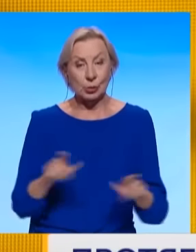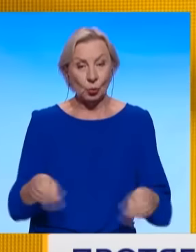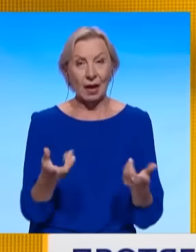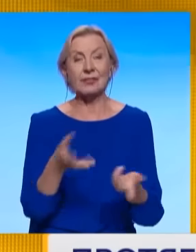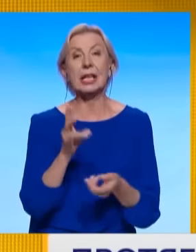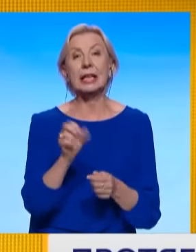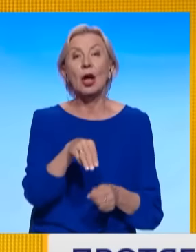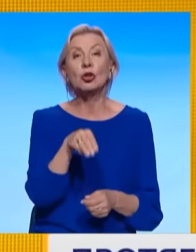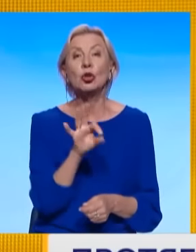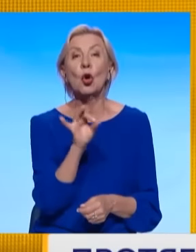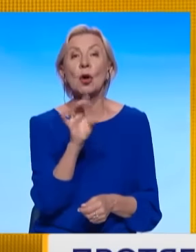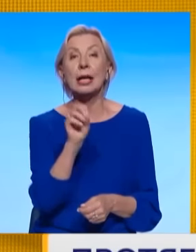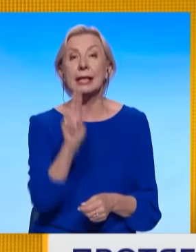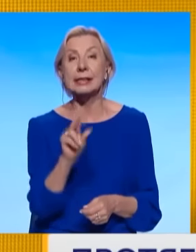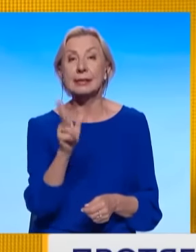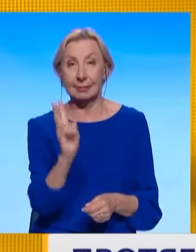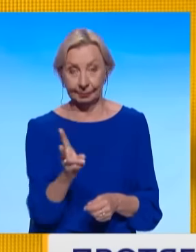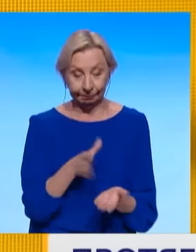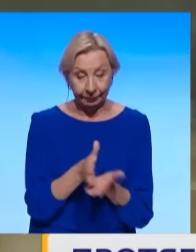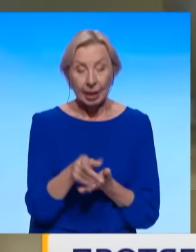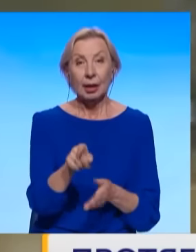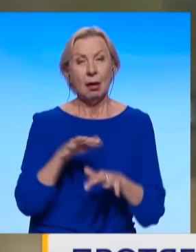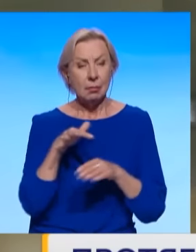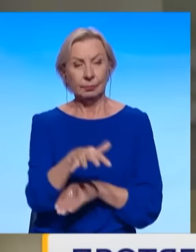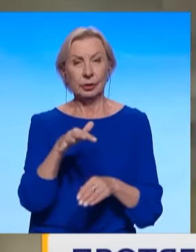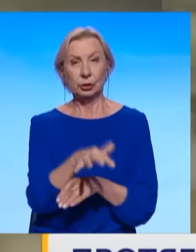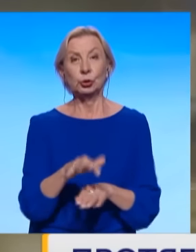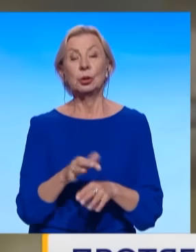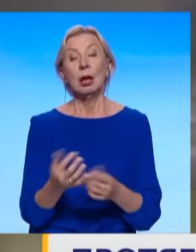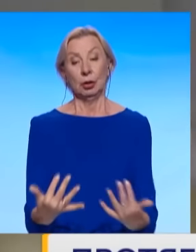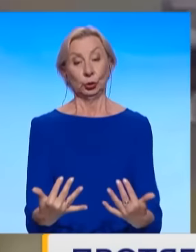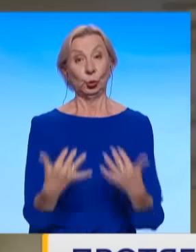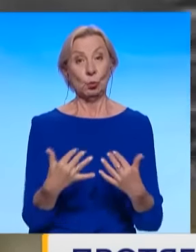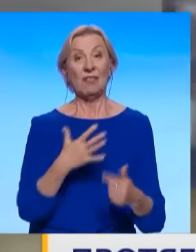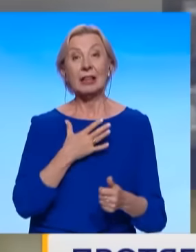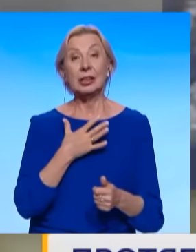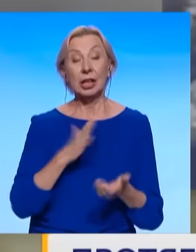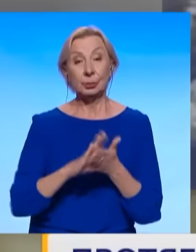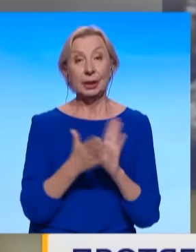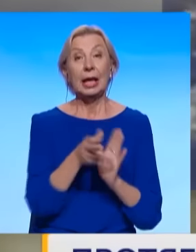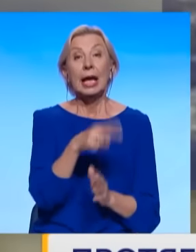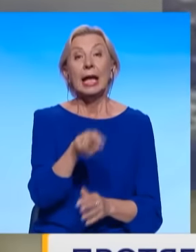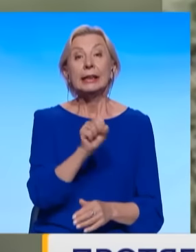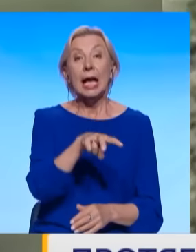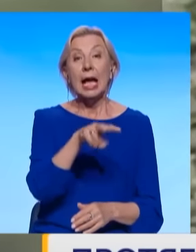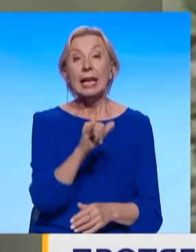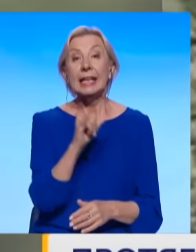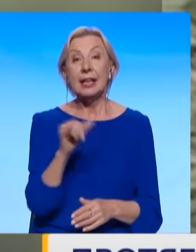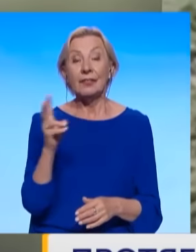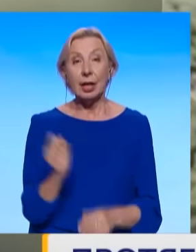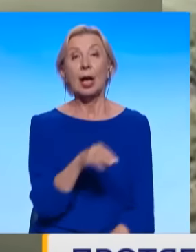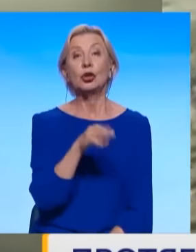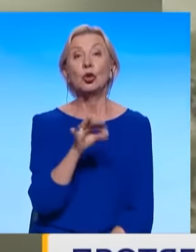25 разів росіяни йшли в атаку намагалися штурмувати наші позиції біля даліївки турецька